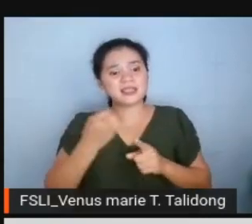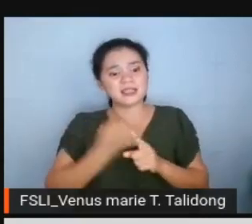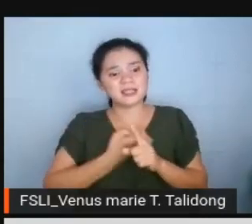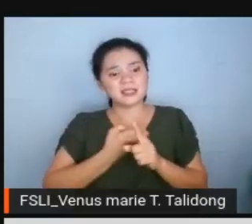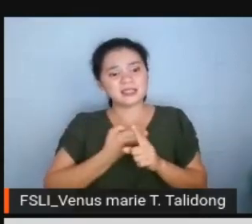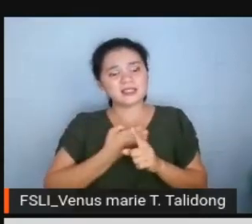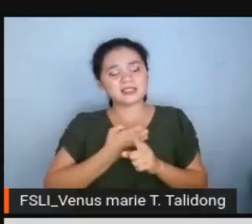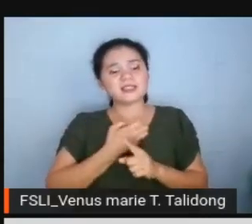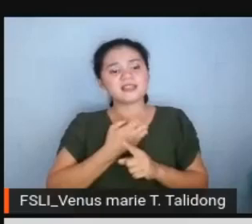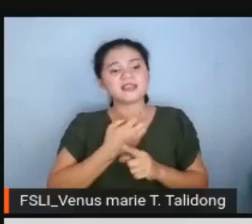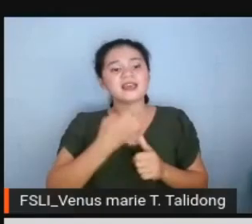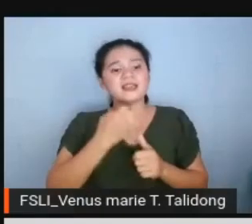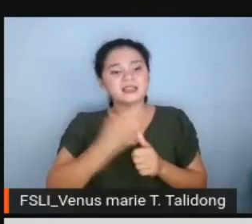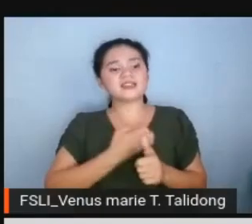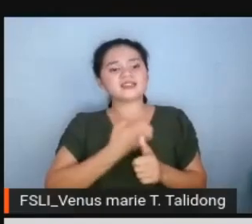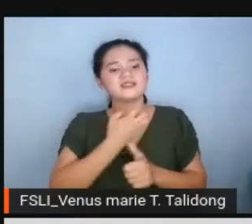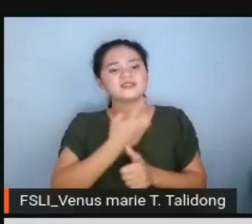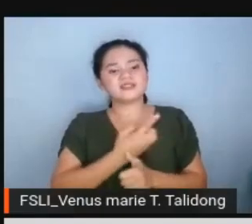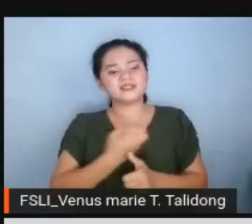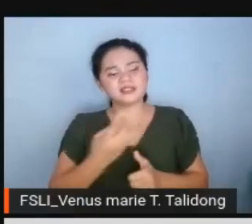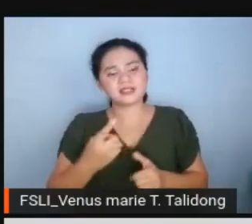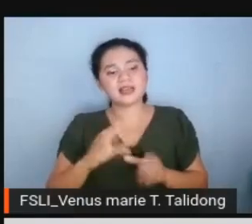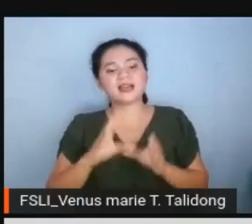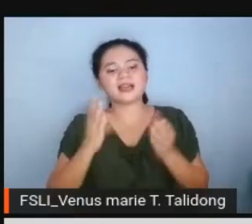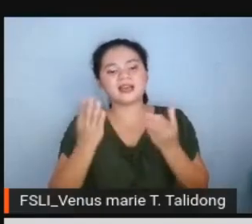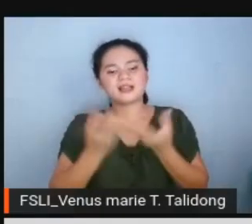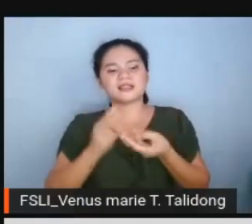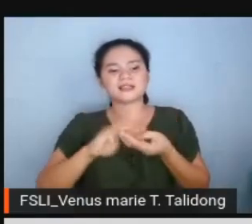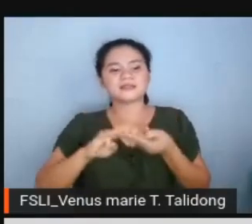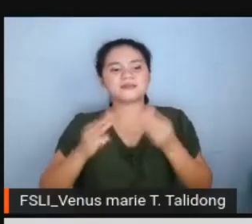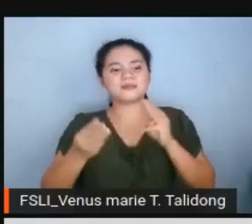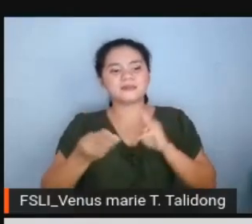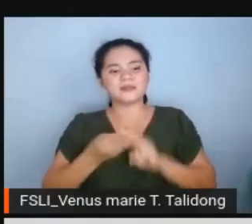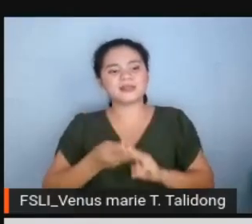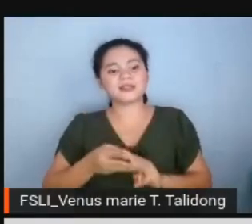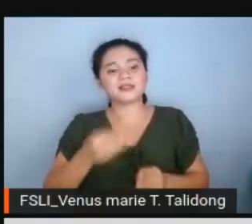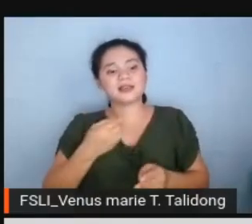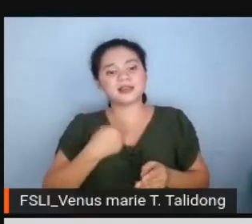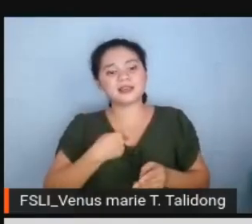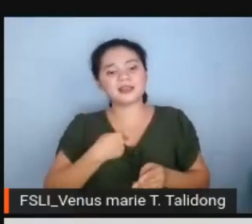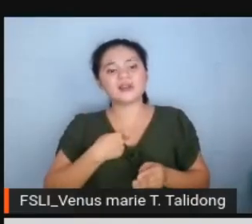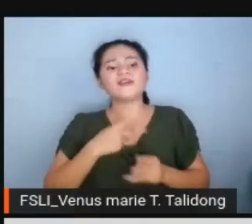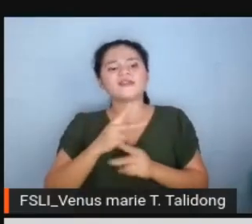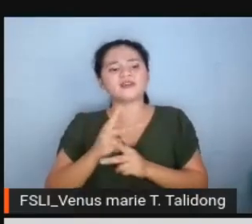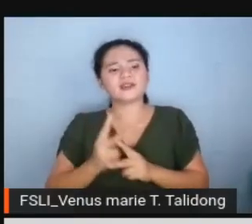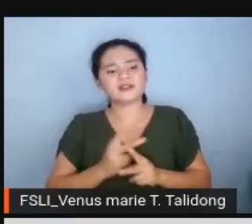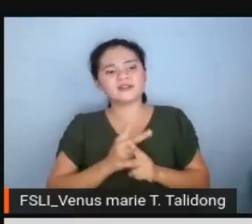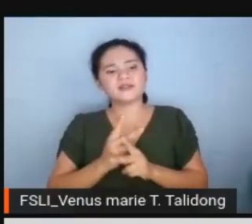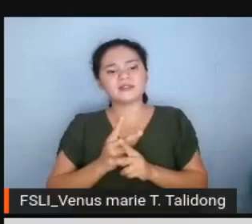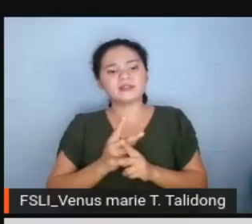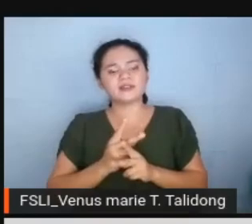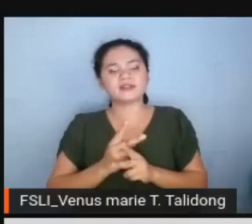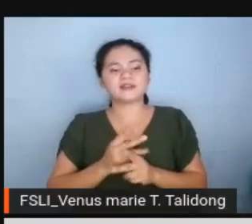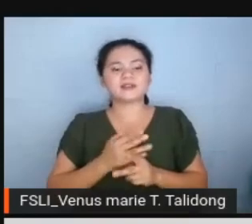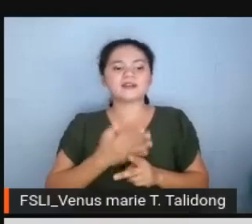classmates ko na ganito ako, na you have to be very careful. Although what's good about me is that